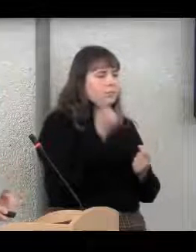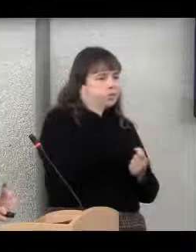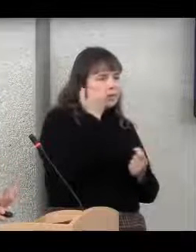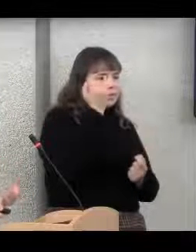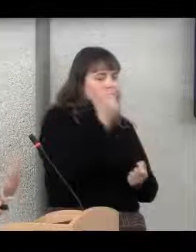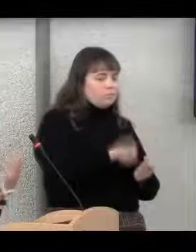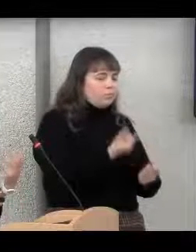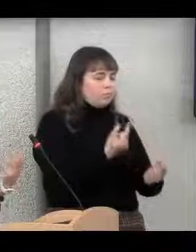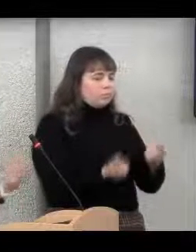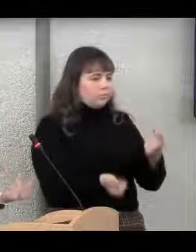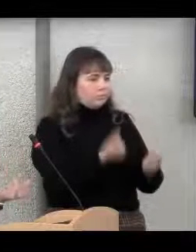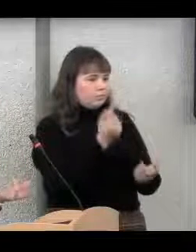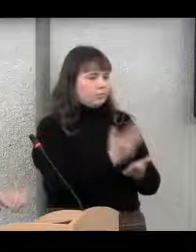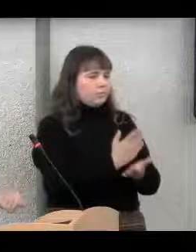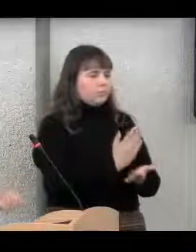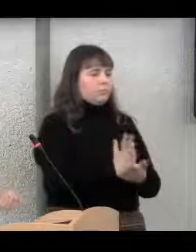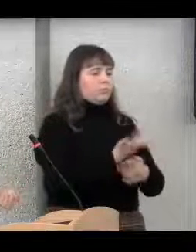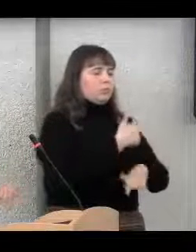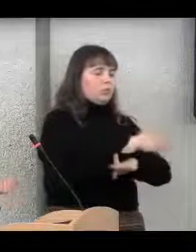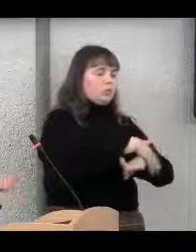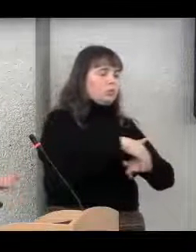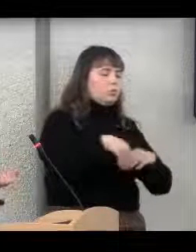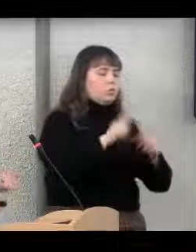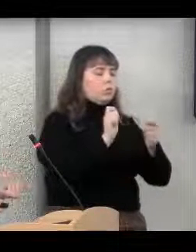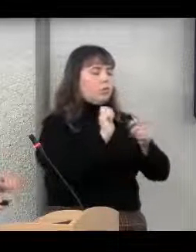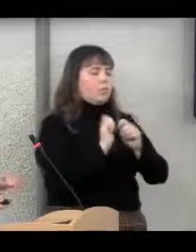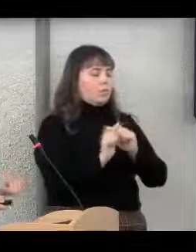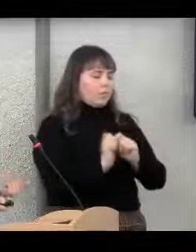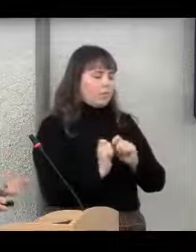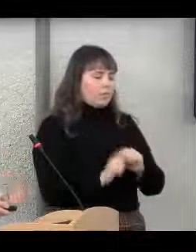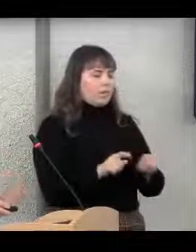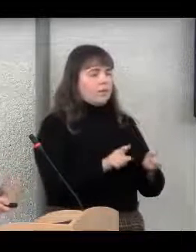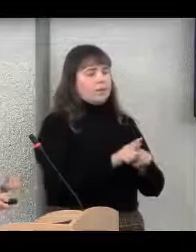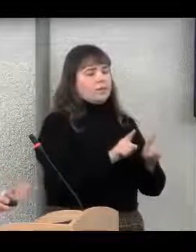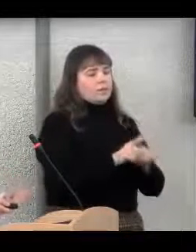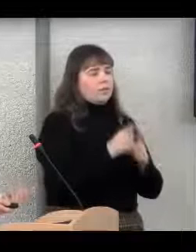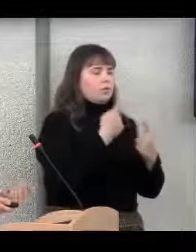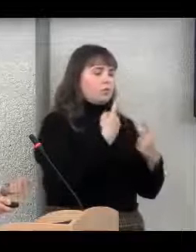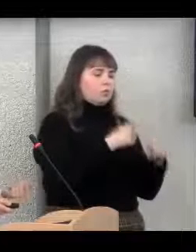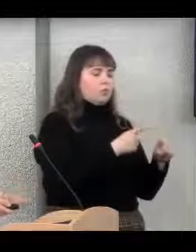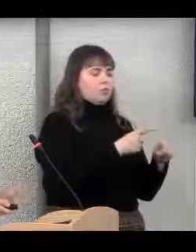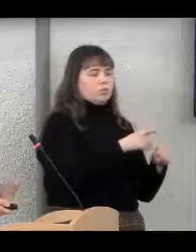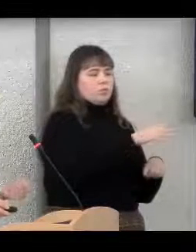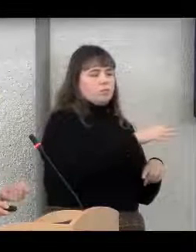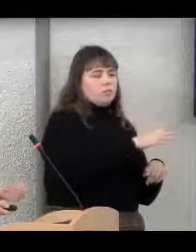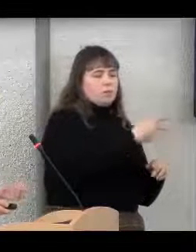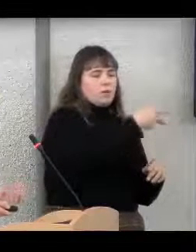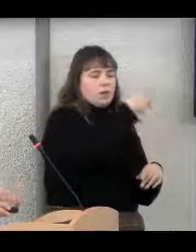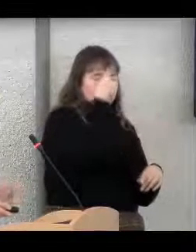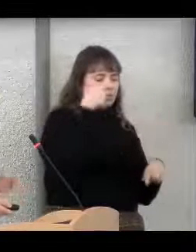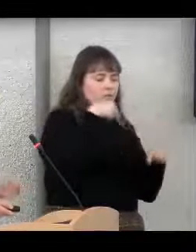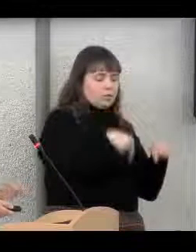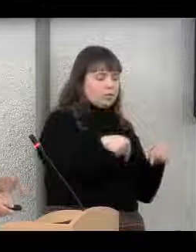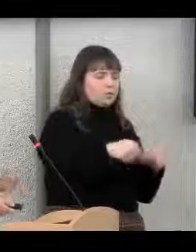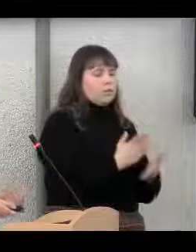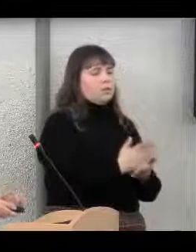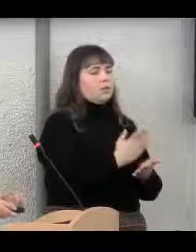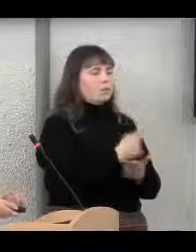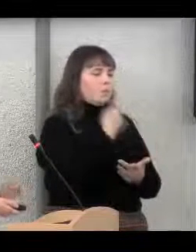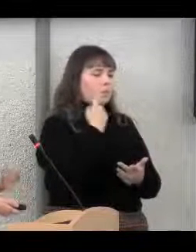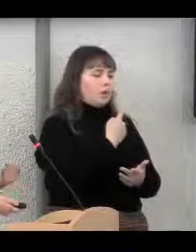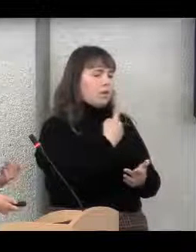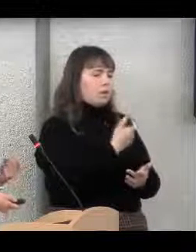tačiau tiek bendraudamos su užsienio ekspertais, tiek ir suinteresuotomis šalimis Lietuvoje, pastebėjome, kad vis dėlto trūksta